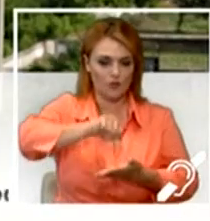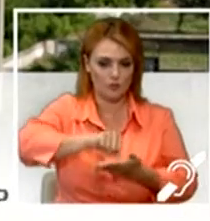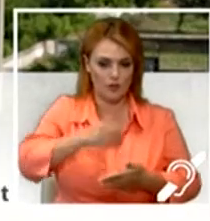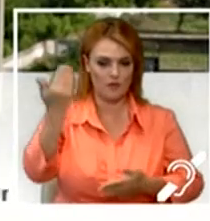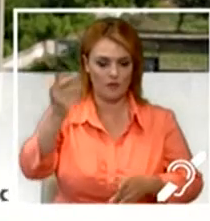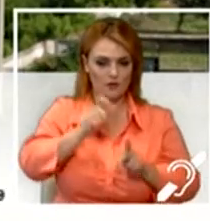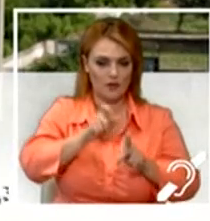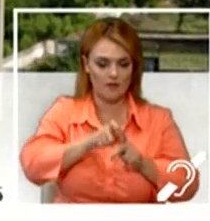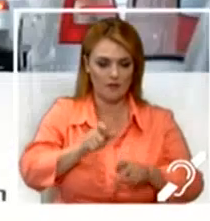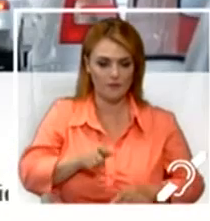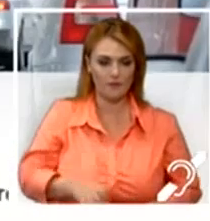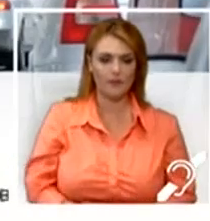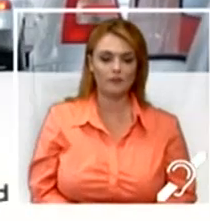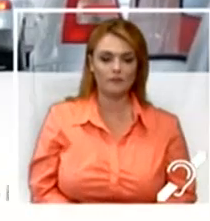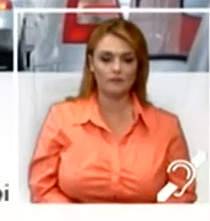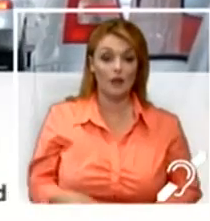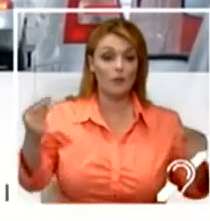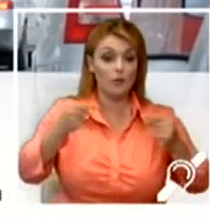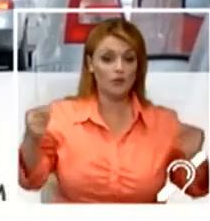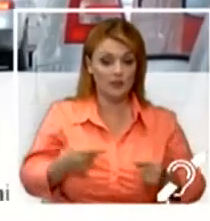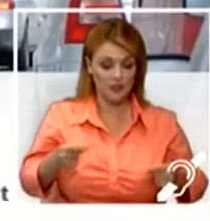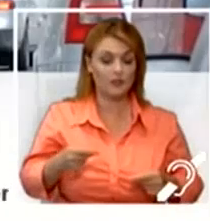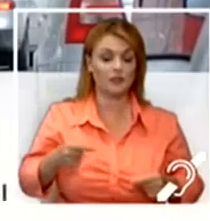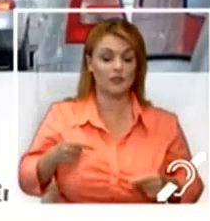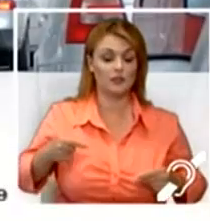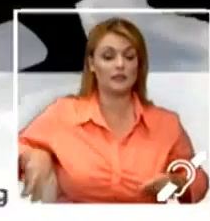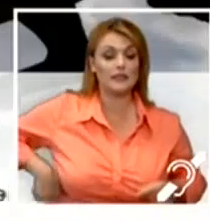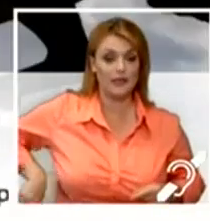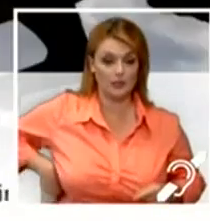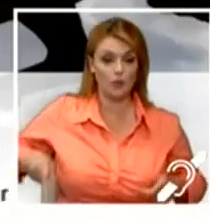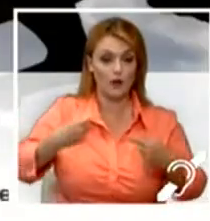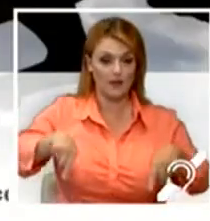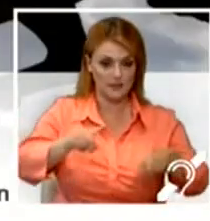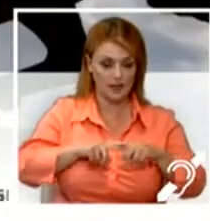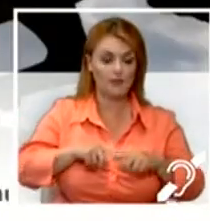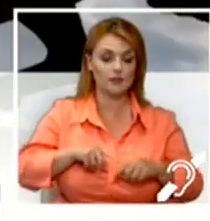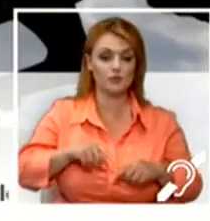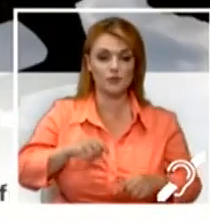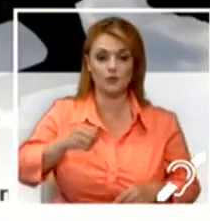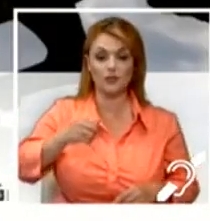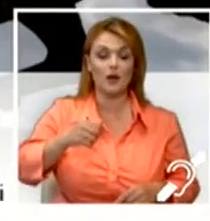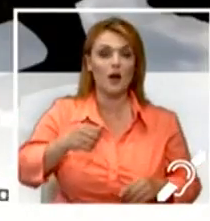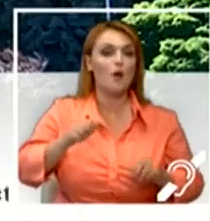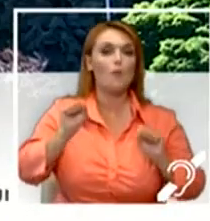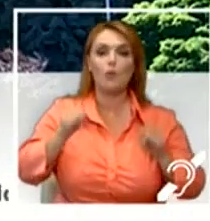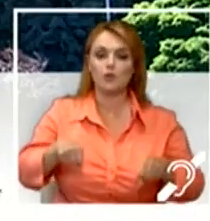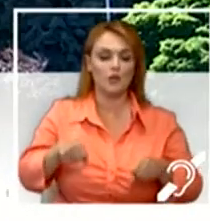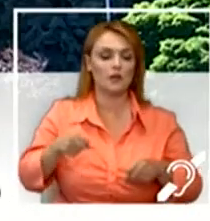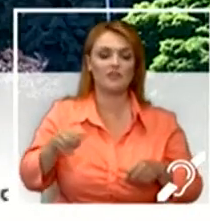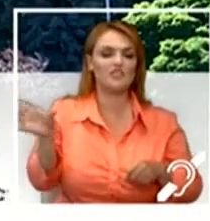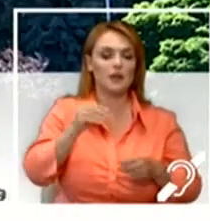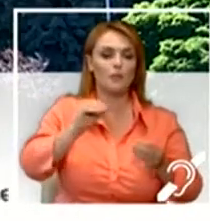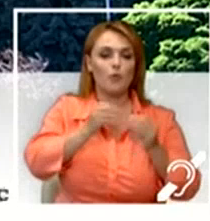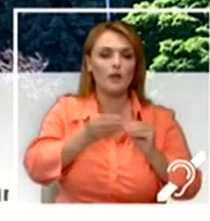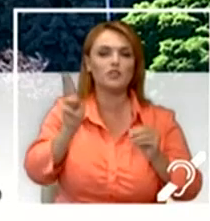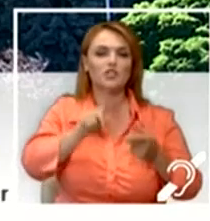Potrivit șefului adjunct de la reintegrare, soluționarea conflictului înghețat de pe Nistru poate avea loc doar după redistribuirea atribuțiilor în stat